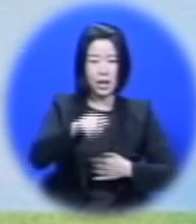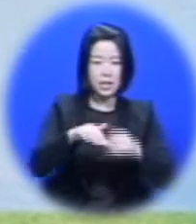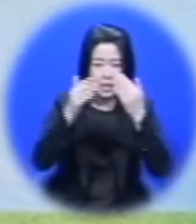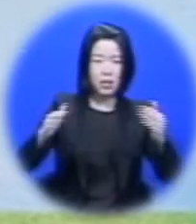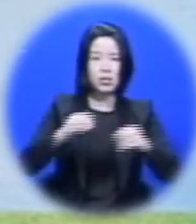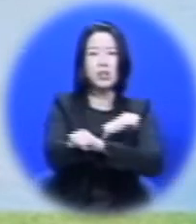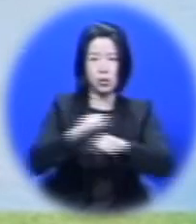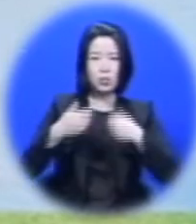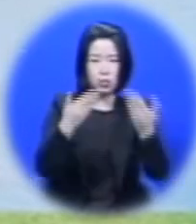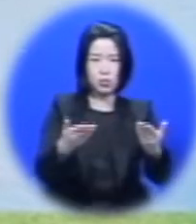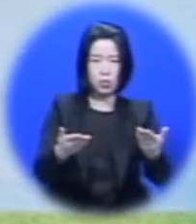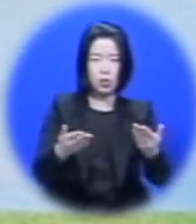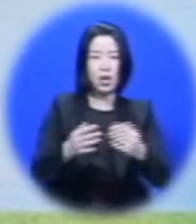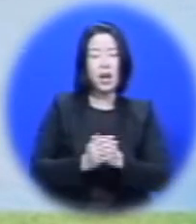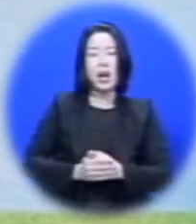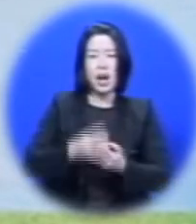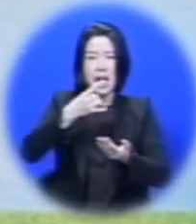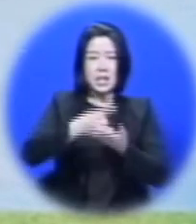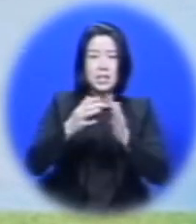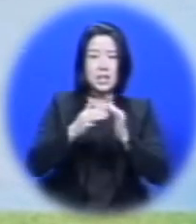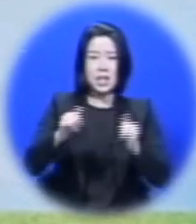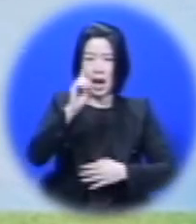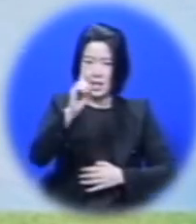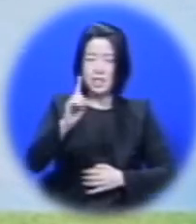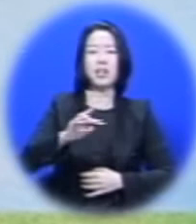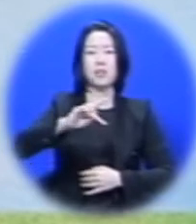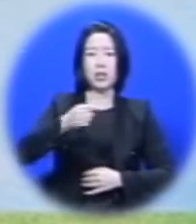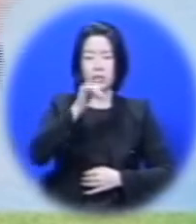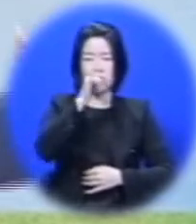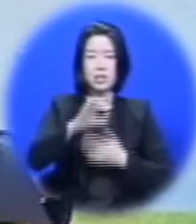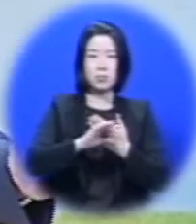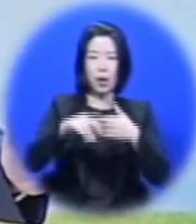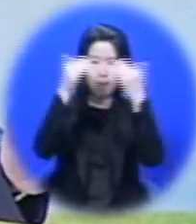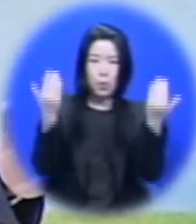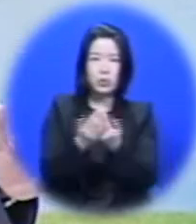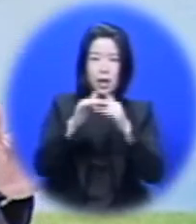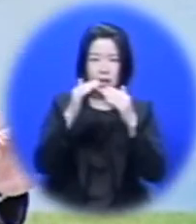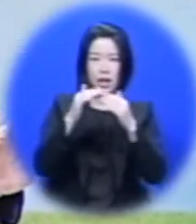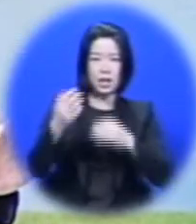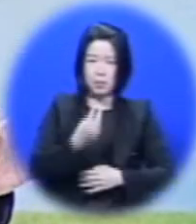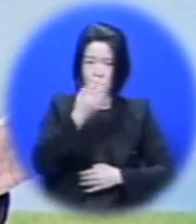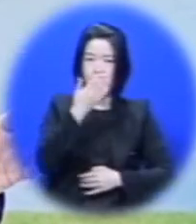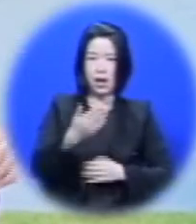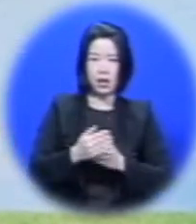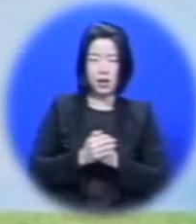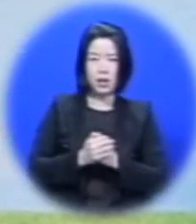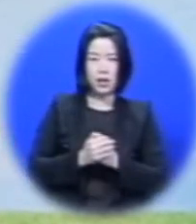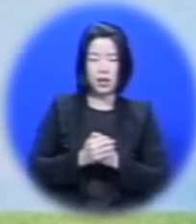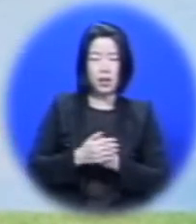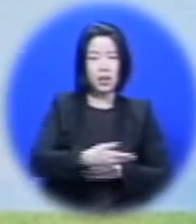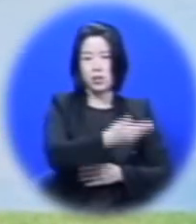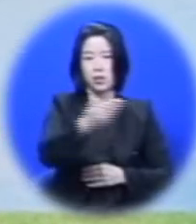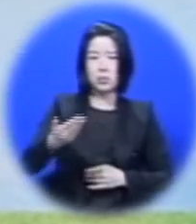용서하리라. 의인이 한 사람이라도 있으면 모두가 다 산다는 거예요.